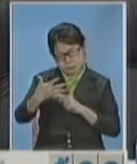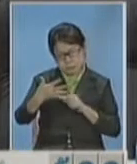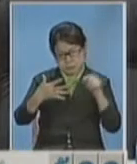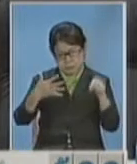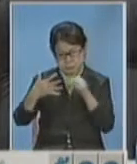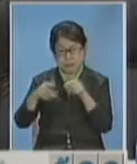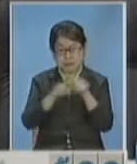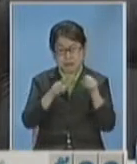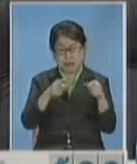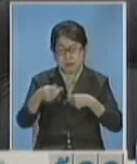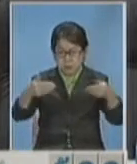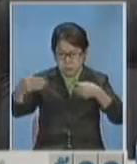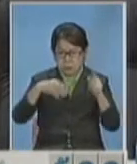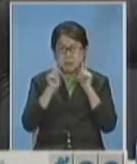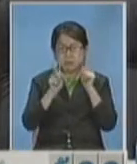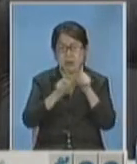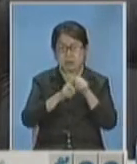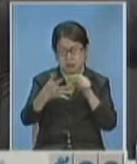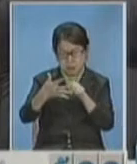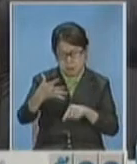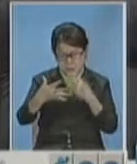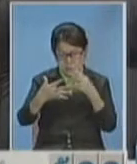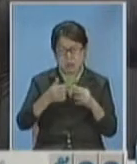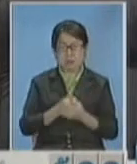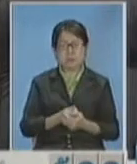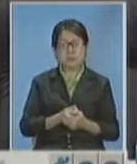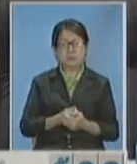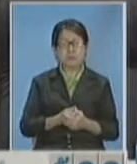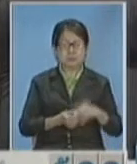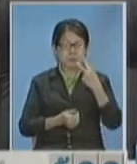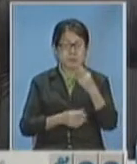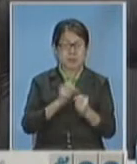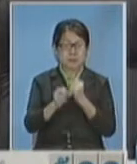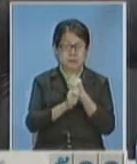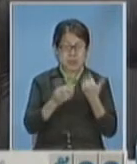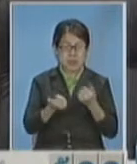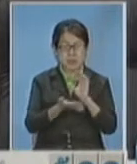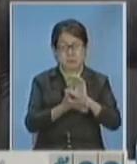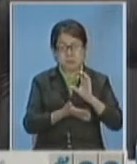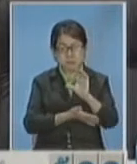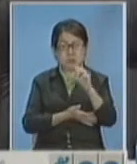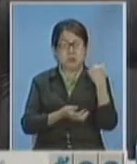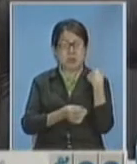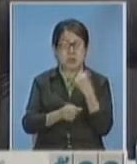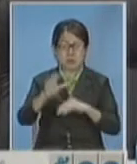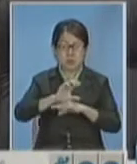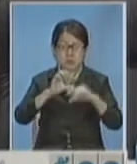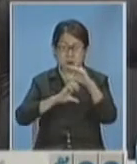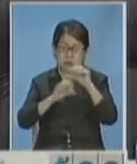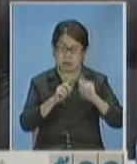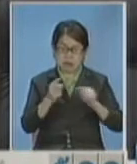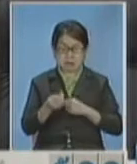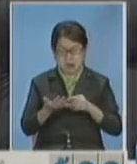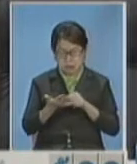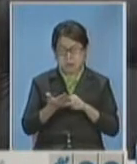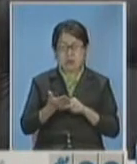านประการต่อมาดิฉันยังเห็นว่าการจัดงบประมาณปีนี้นะคะหลายโครงการไม่เป็นธรรมต่อพี่น้อง